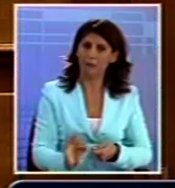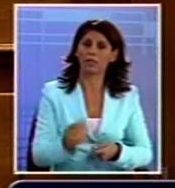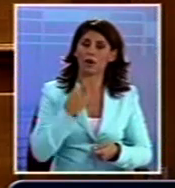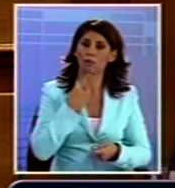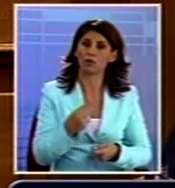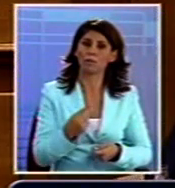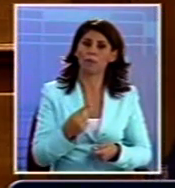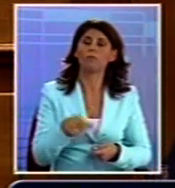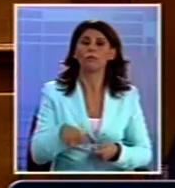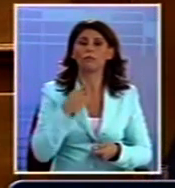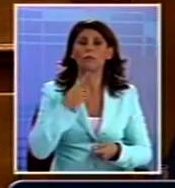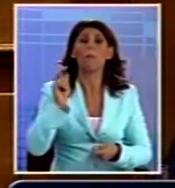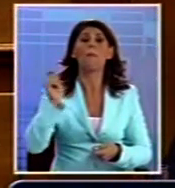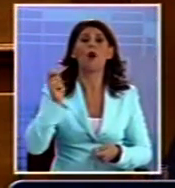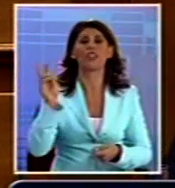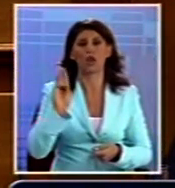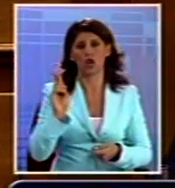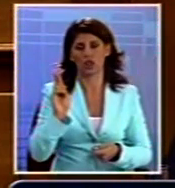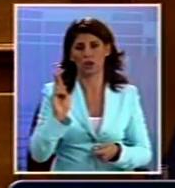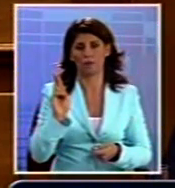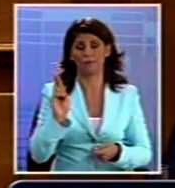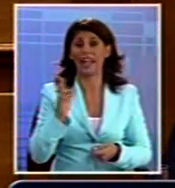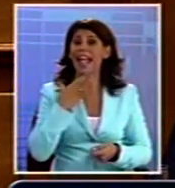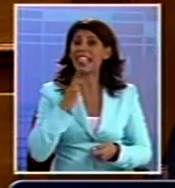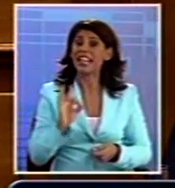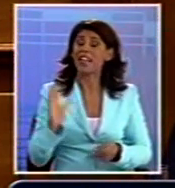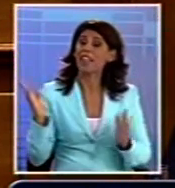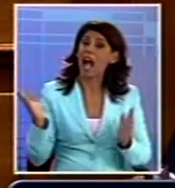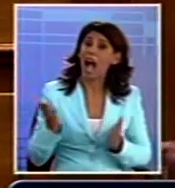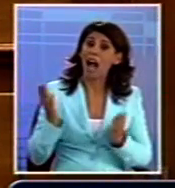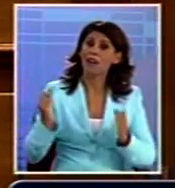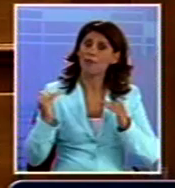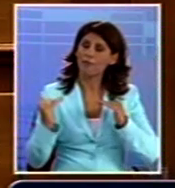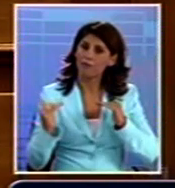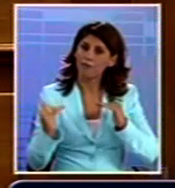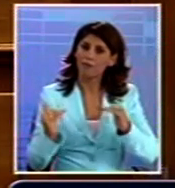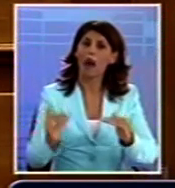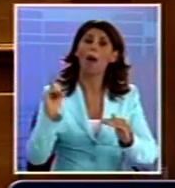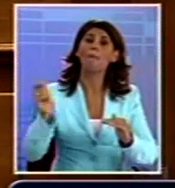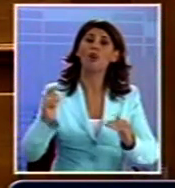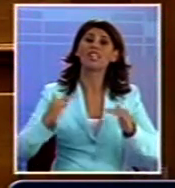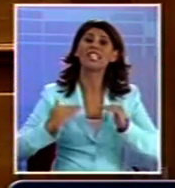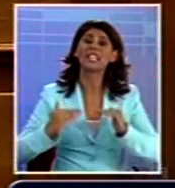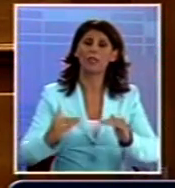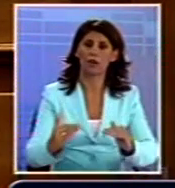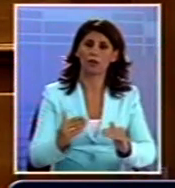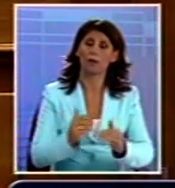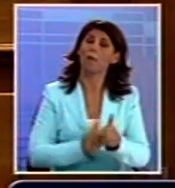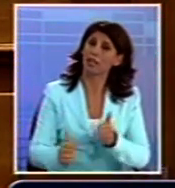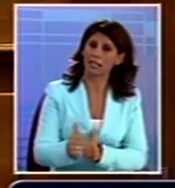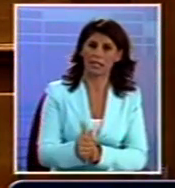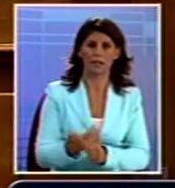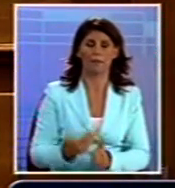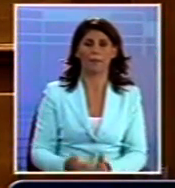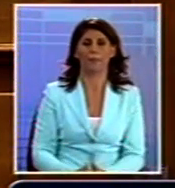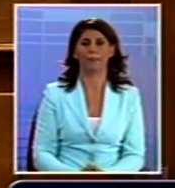ελέγχθη, το λεγόμενο πολιτικό ρίσκο. Δηλαδή, αν θα διατηρηθεί η πολιτική σταθερότητα που